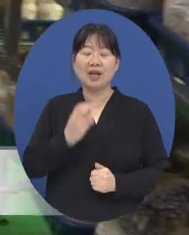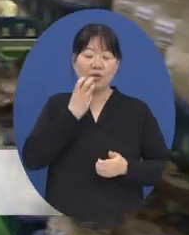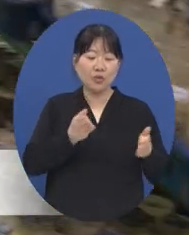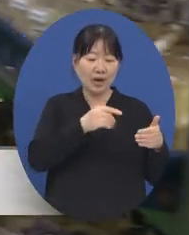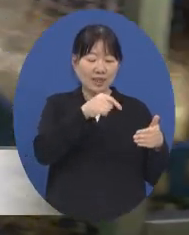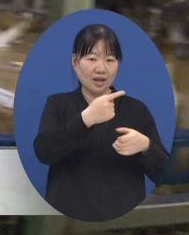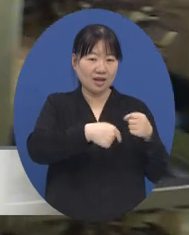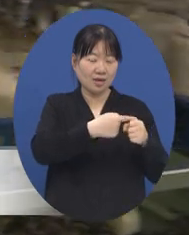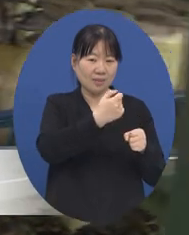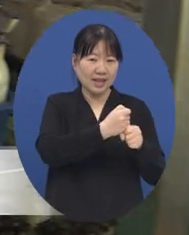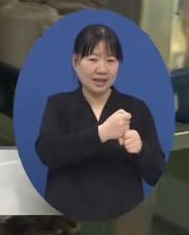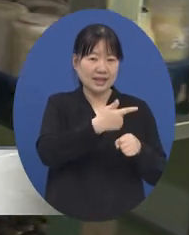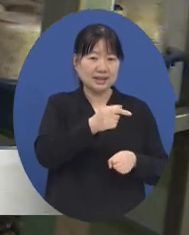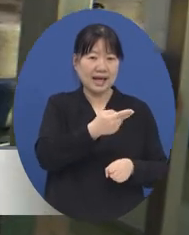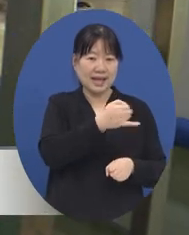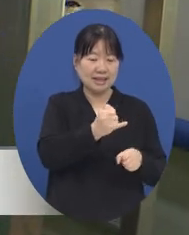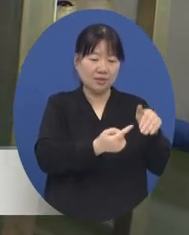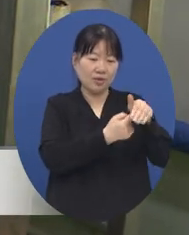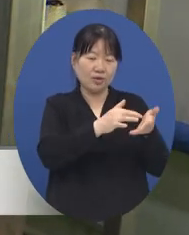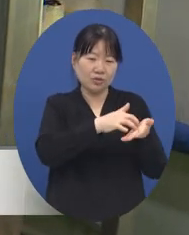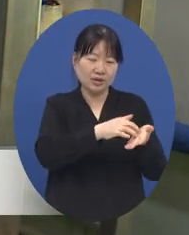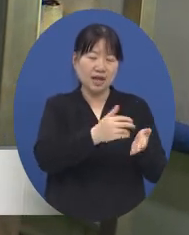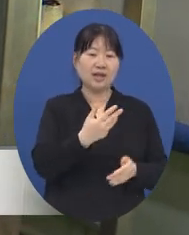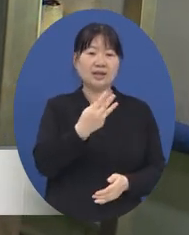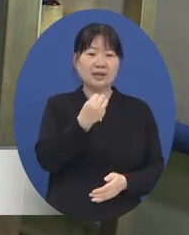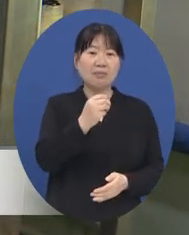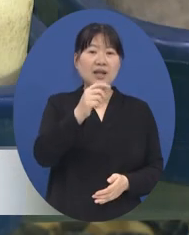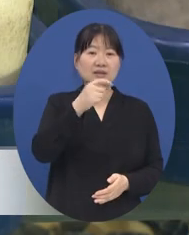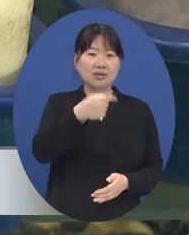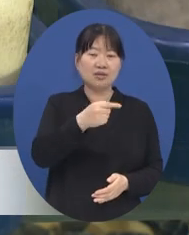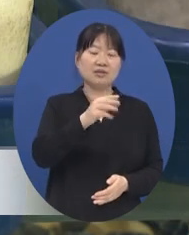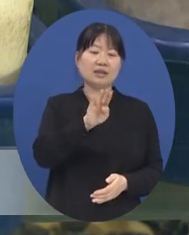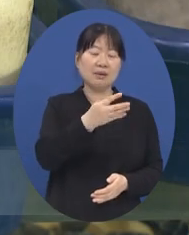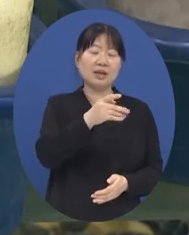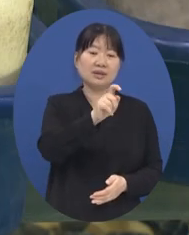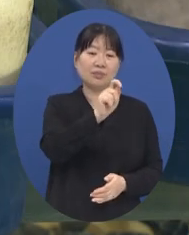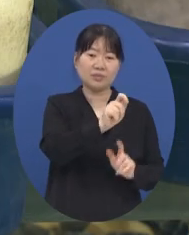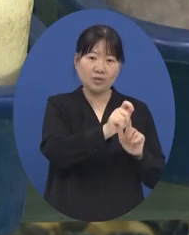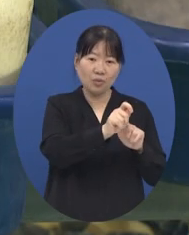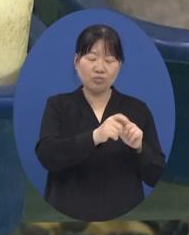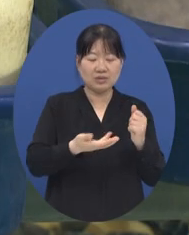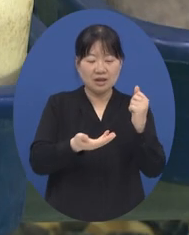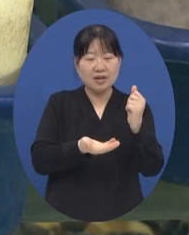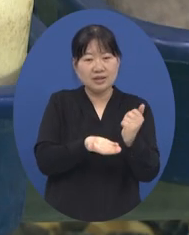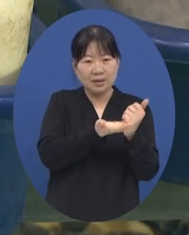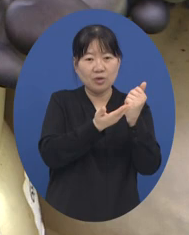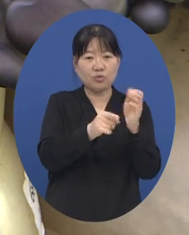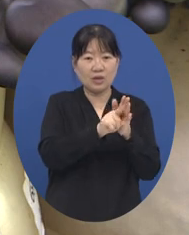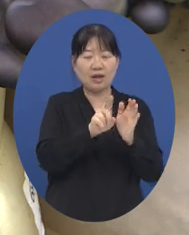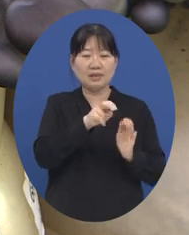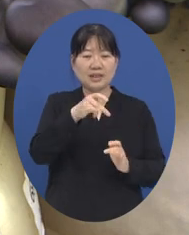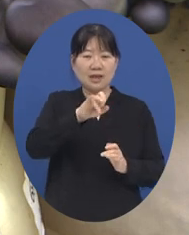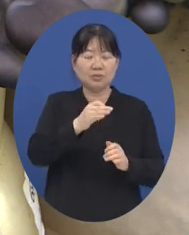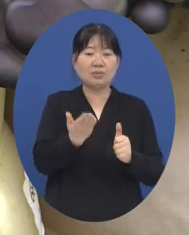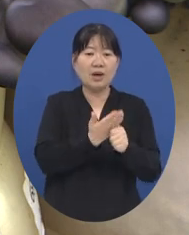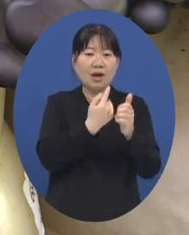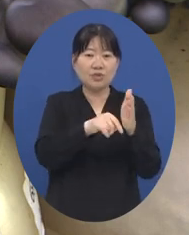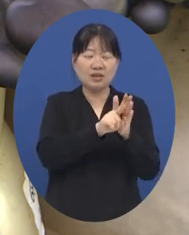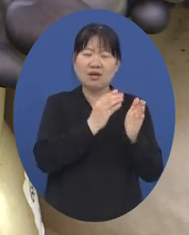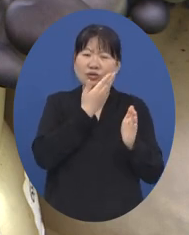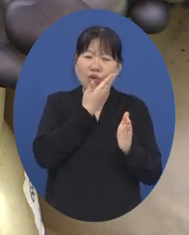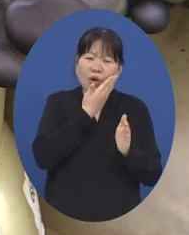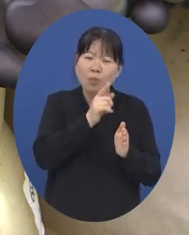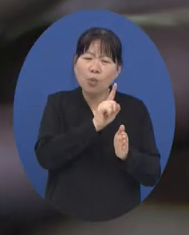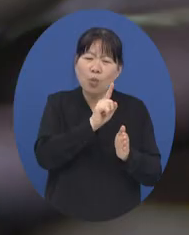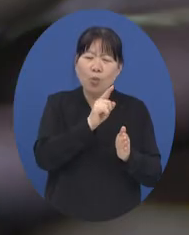경기도에서 연간 생산되는 느타리 버섯의 양은 3만 1,410톤. 버섯 재배를 위해선 미생물을 배양할 수 있도록 영양분으로